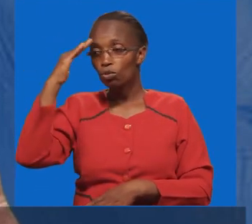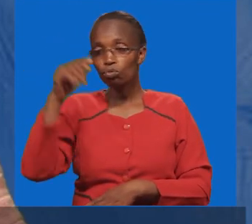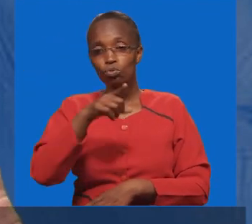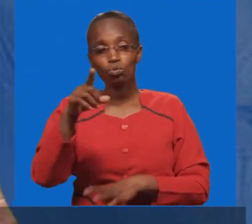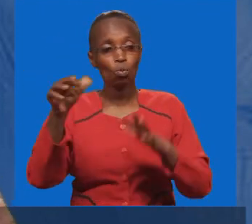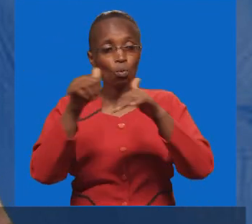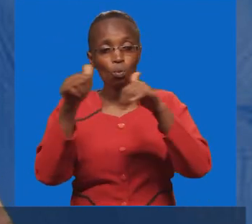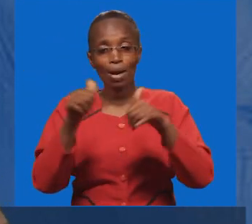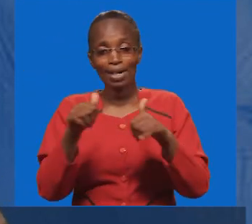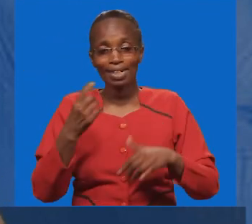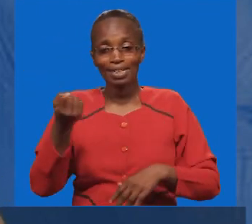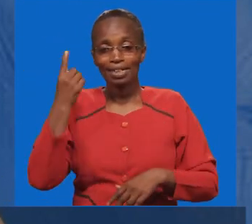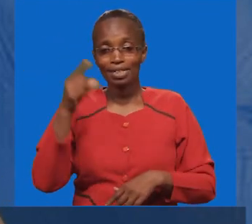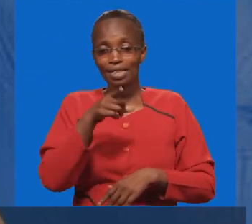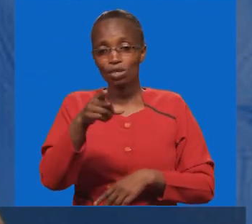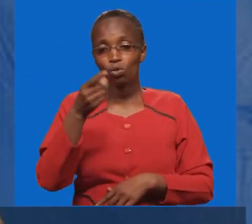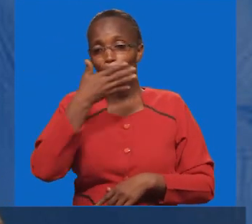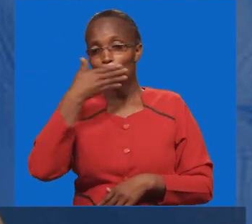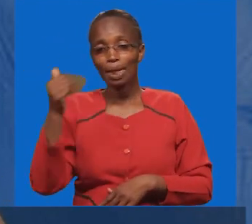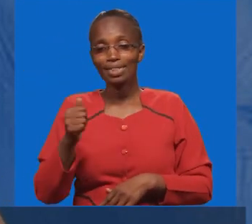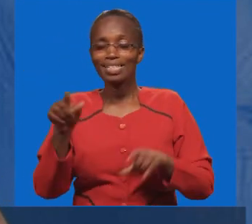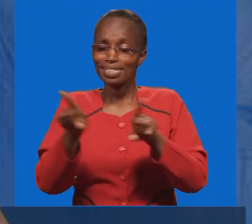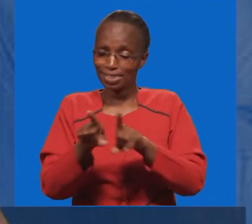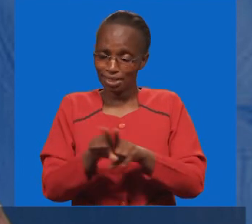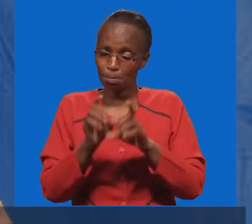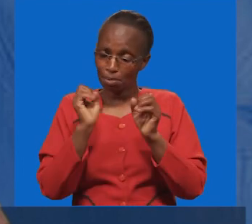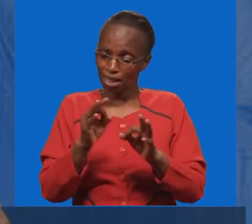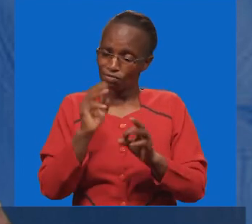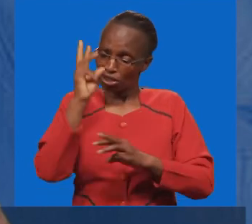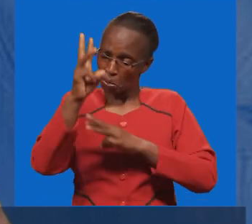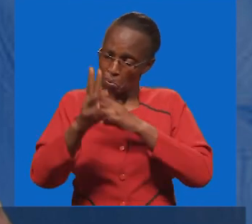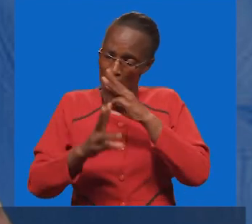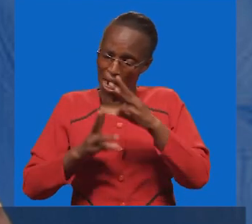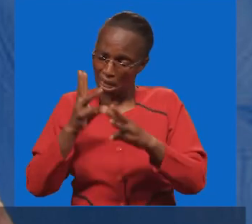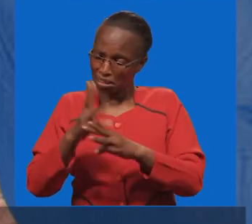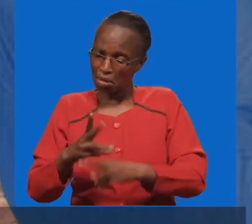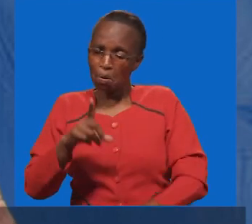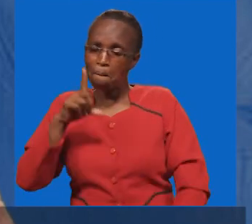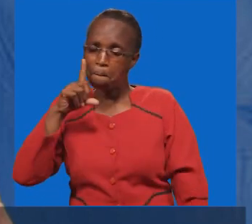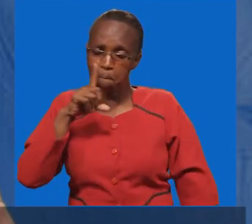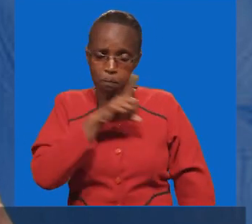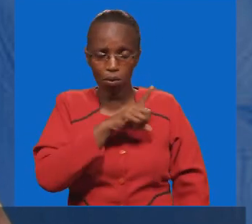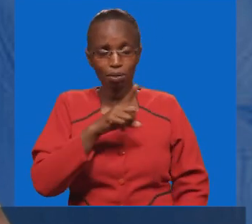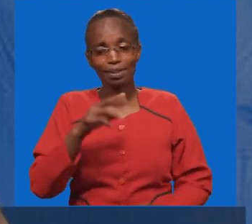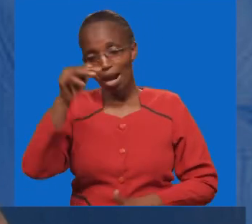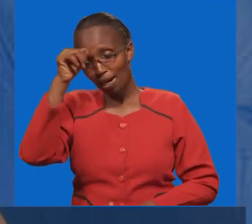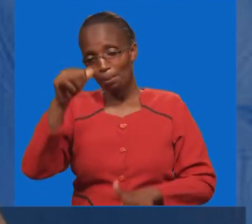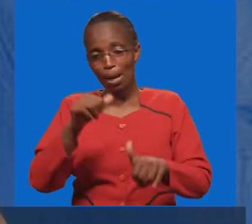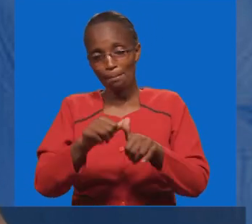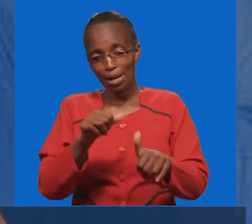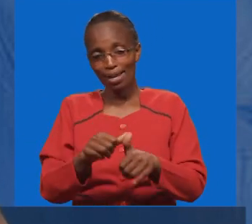anakujua, Mungu anakuelewa. Hata dunia ifikie wapi, kumbuka ilo